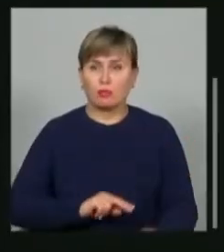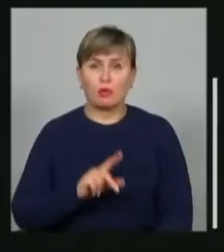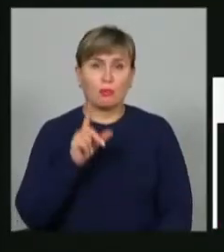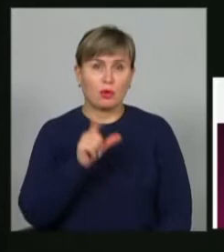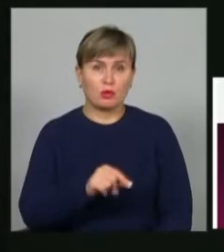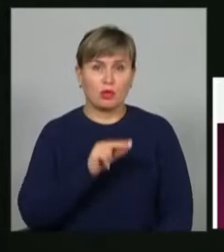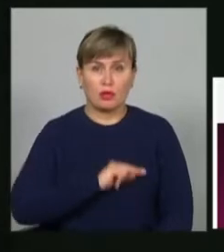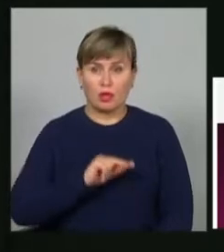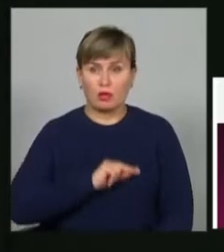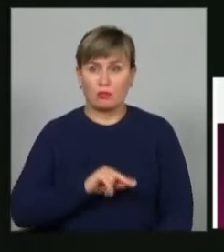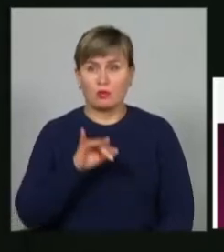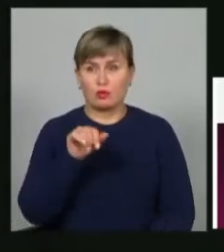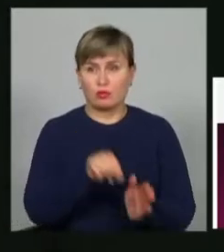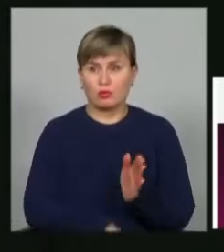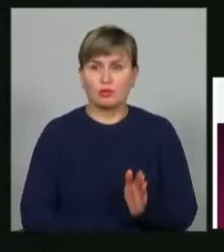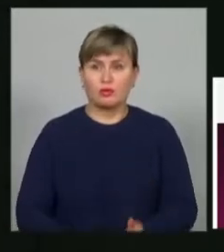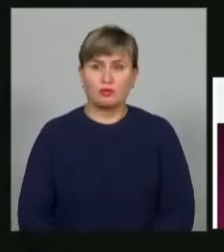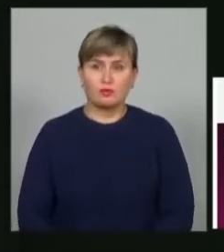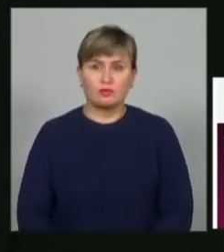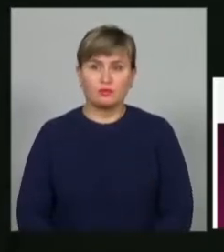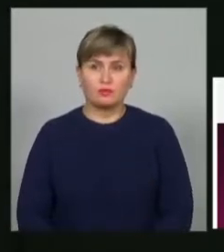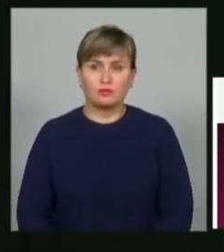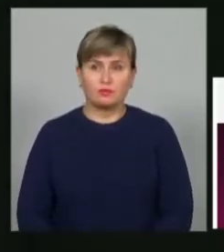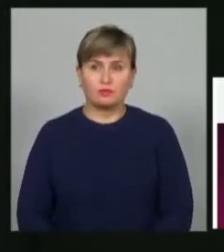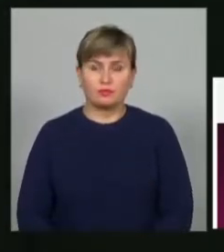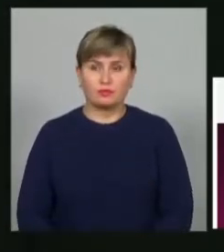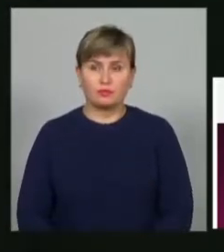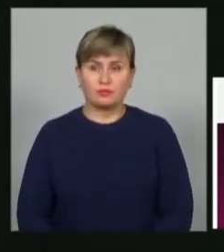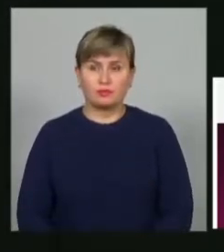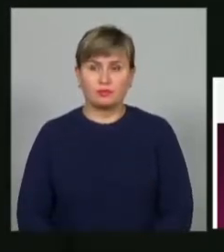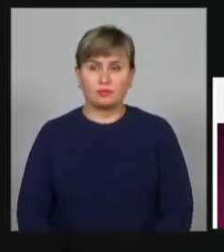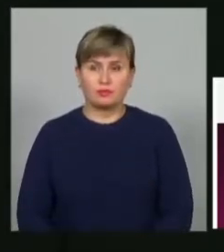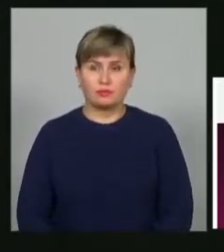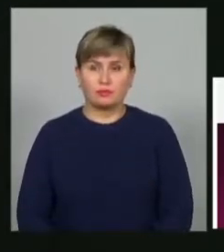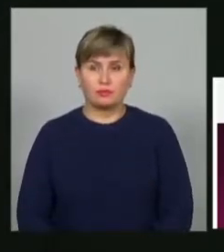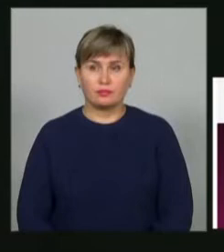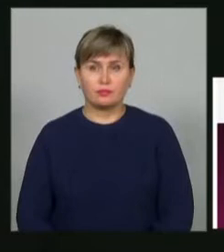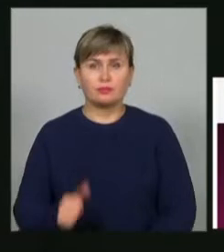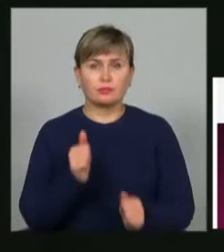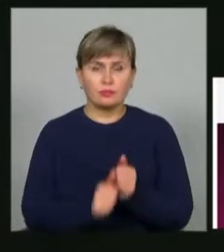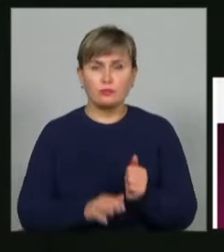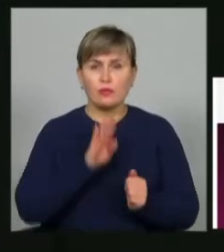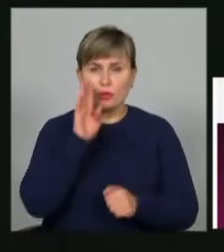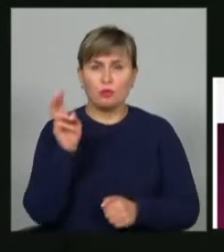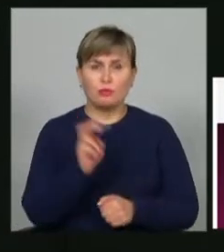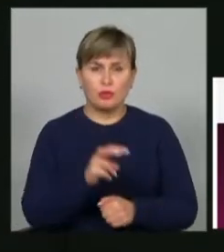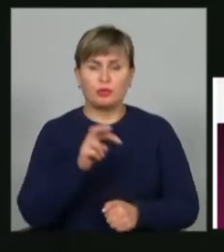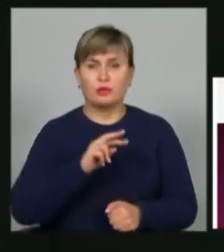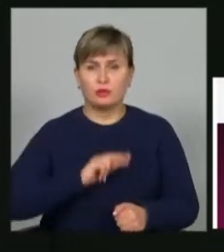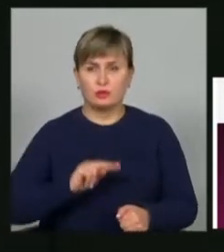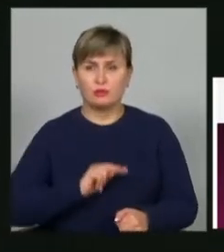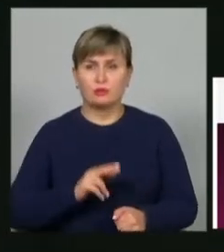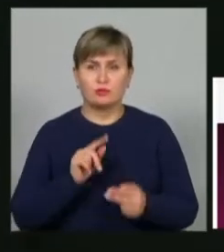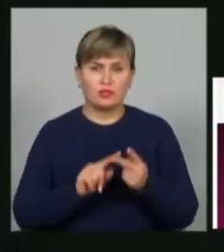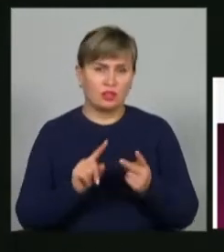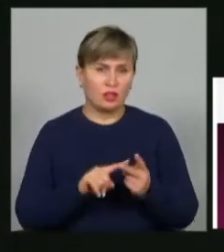и убили его. А он так. Каждое утро приходил вот сюда? Да, каждое утро работа. Еще вторая